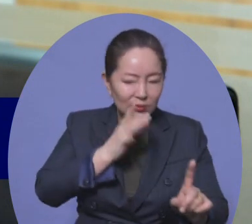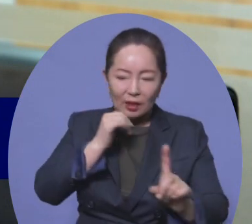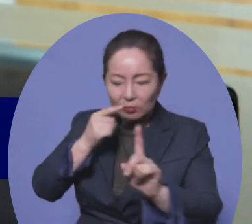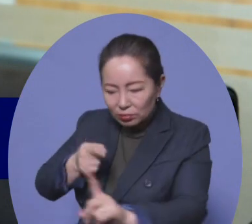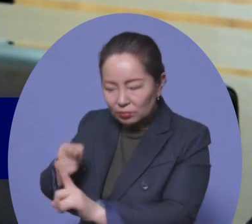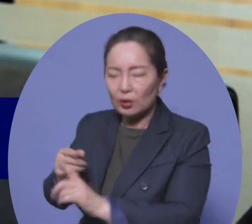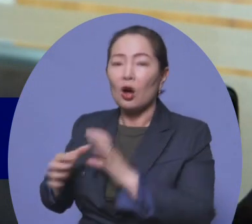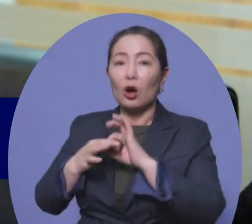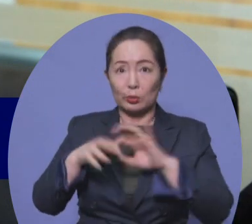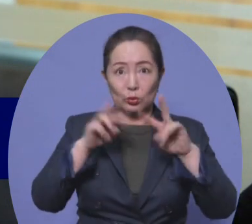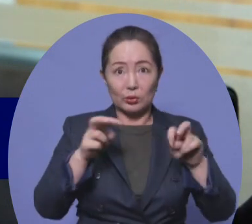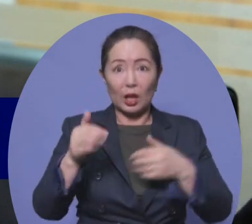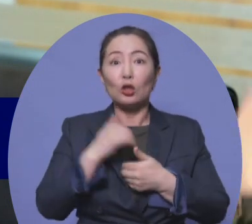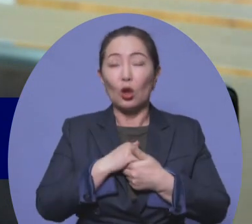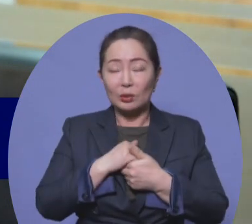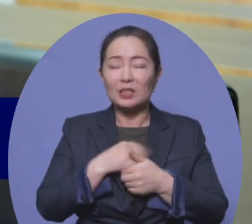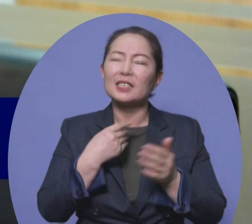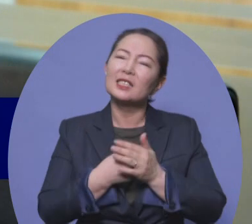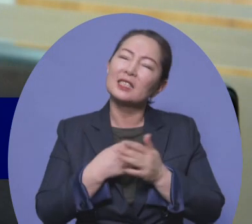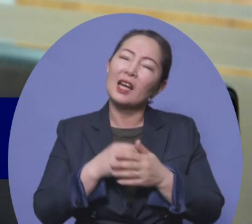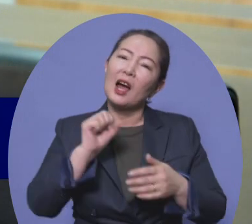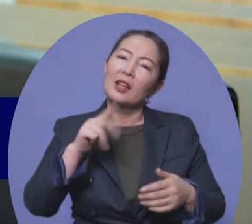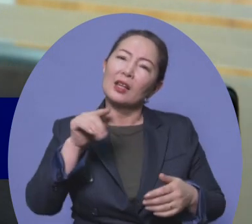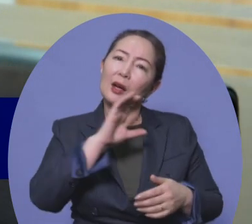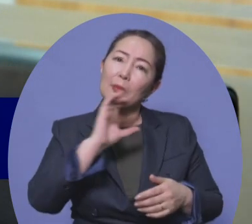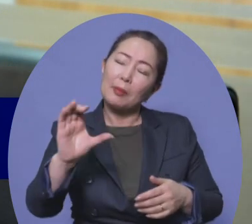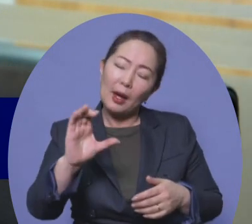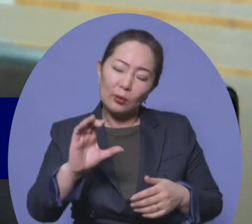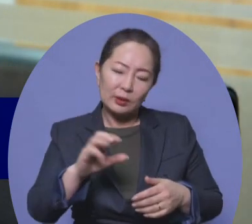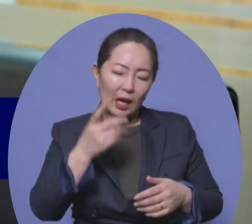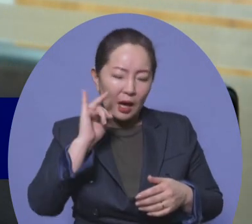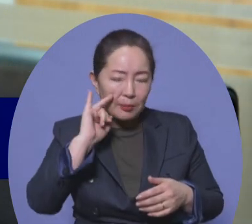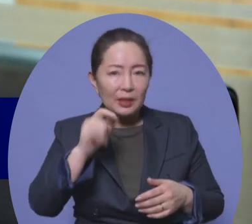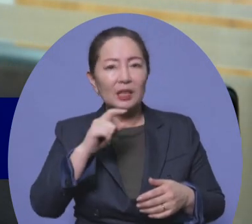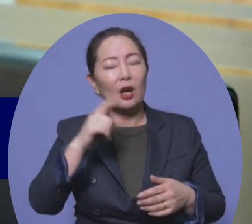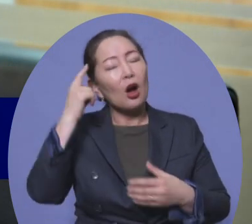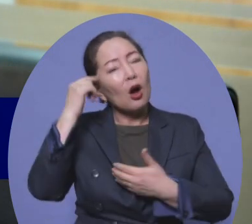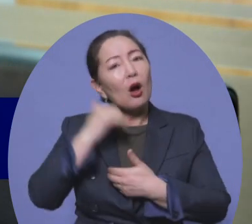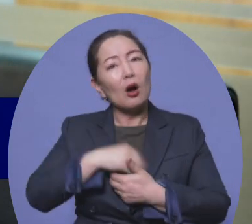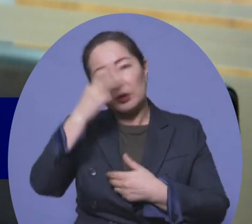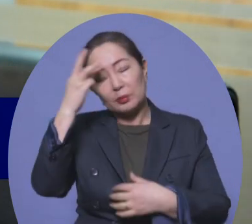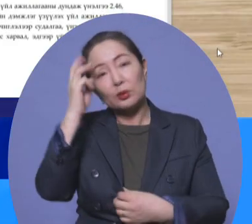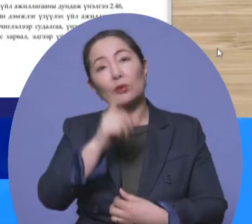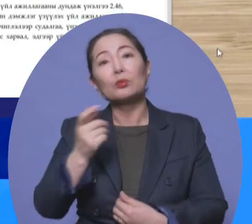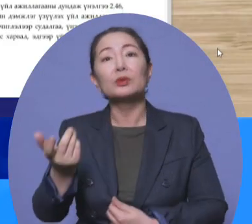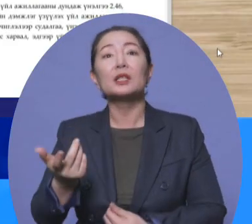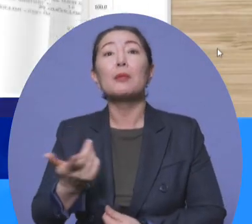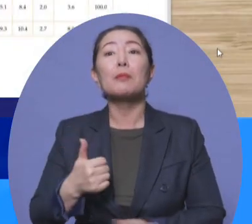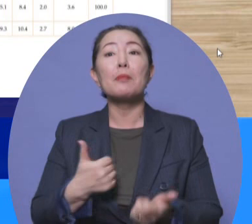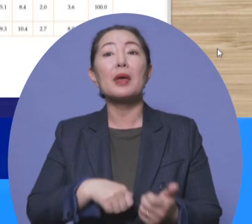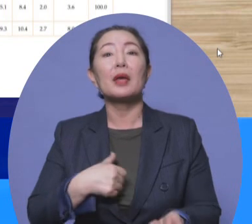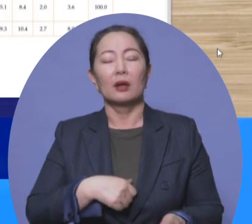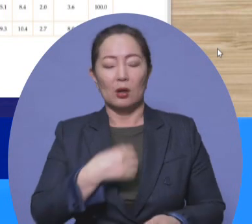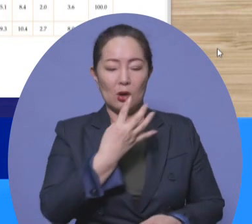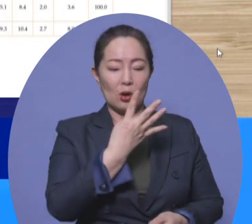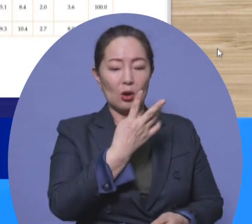бид нар судалгаанд гаргаж өгсөн мал та. Жишээ нь авлигалтад тэмцэгдсэн соён гэрэлх үйл ажиллагаа хамгийн их түгээмэл ойлголттой мэдлэгтэй хүмүүс нь 21-с